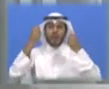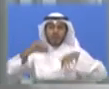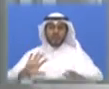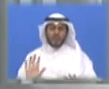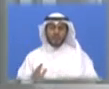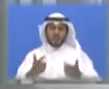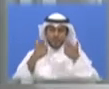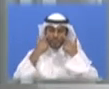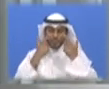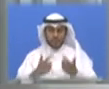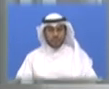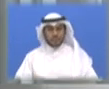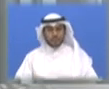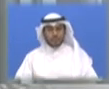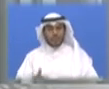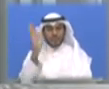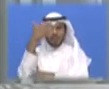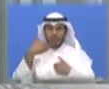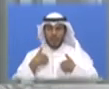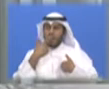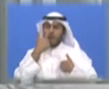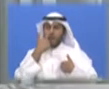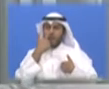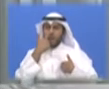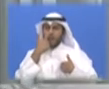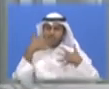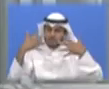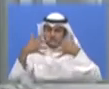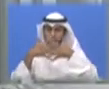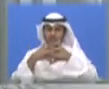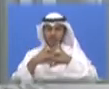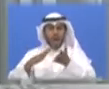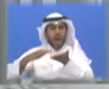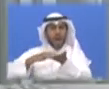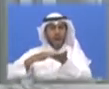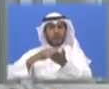لأي مواطن كويتي. يعني أنا يمكن قاعد أدقق وايد على الأراضي الزراعية، لأن في الآونة الأخيرة